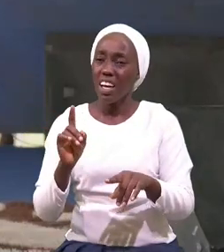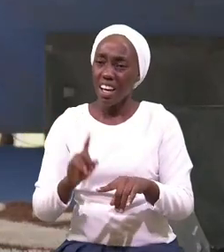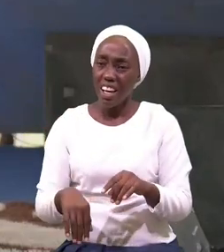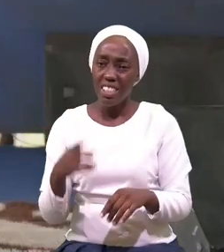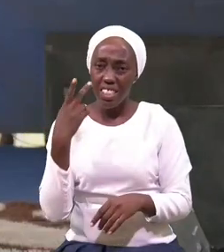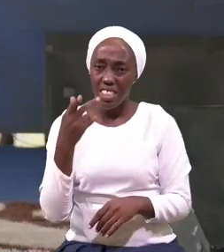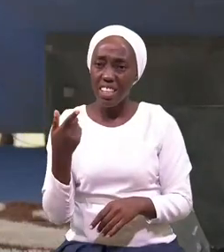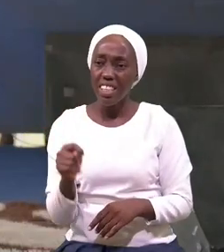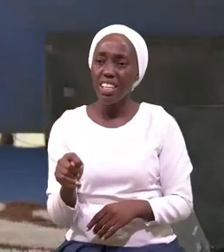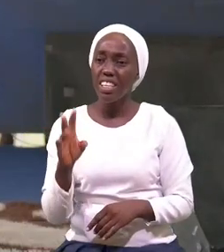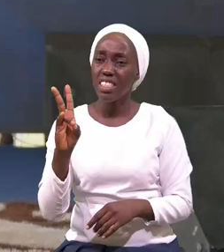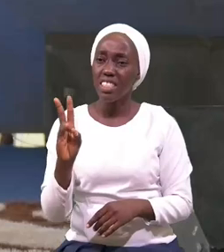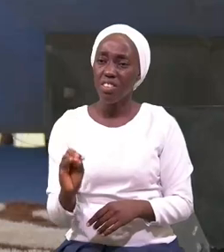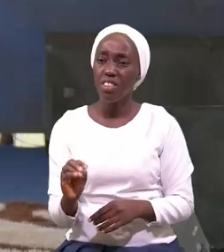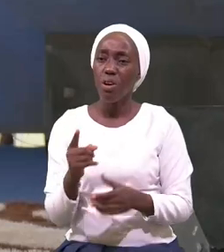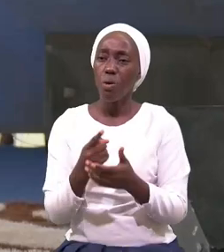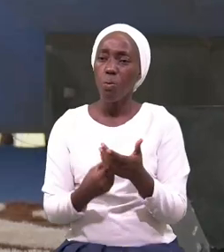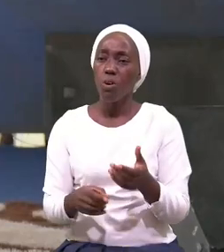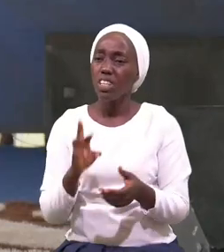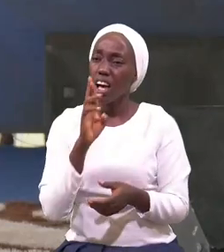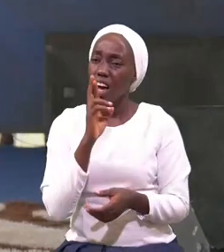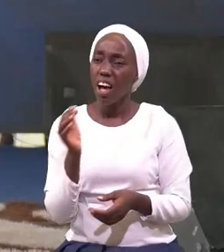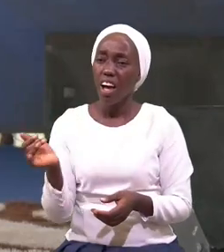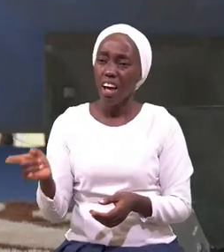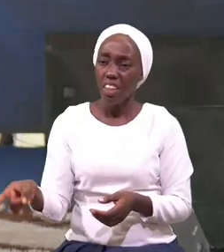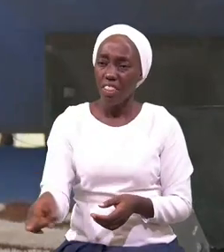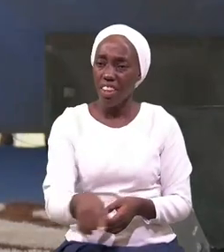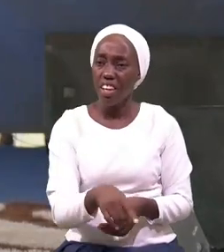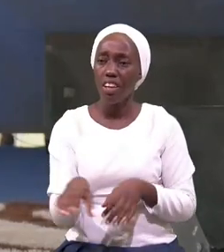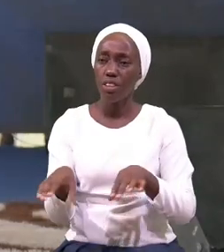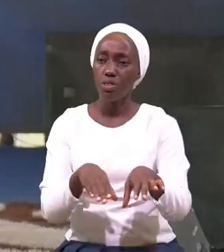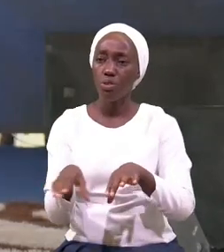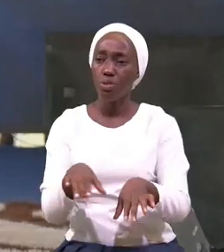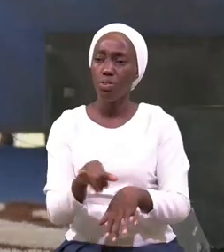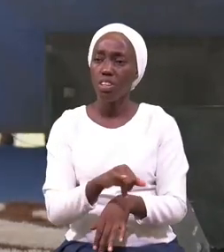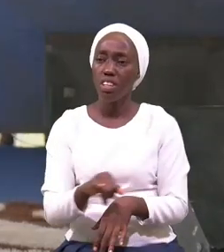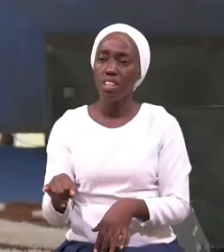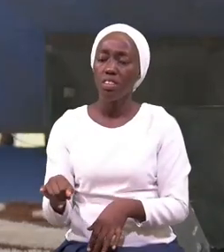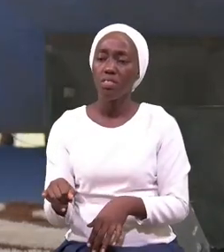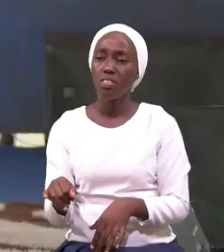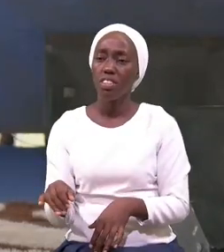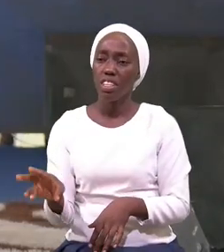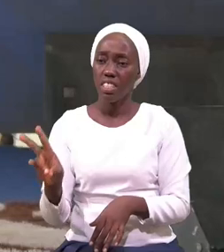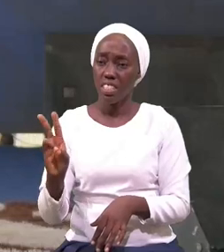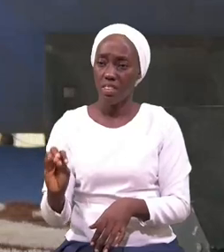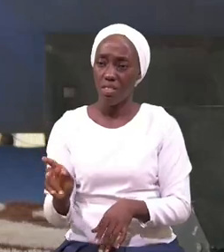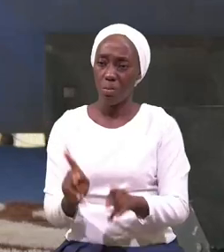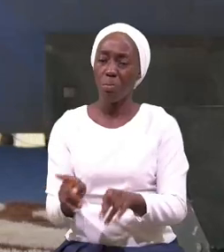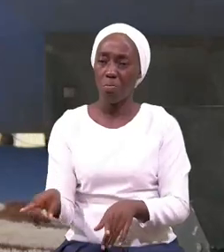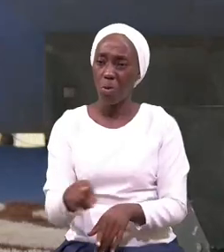Et je tourne maintenant dans les pages des Écritures, Nombre 11, 12, 13, 14, 15, 16. Mais qu'est-ce qu'ils font ces anciens? Je ne vois rien.